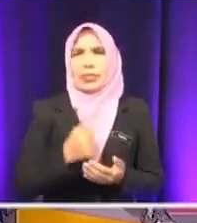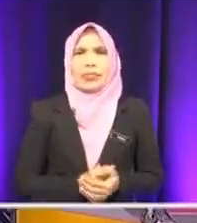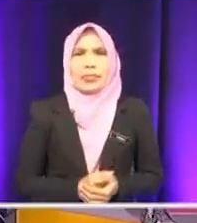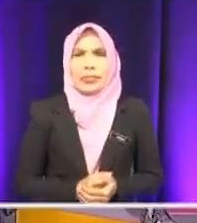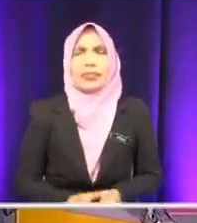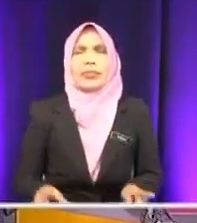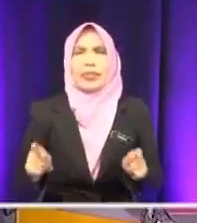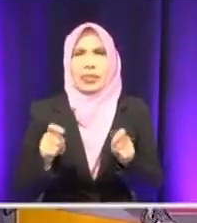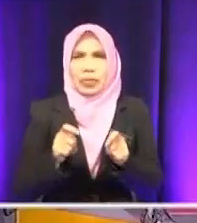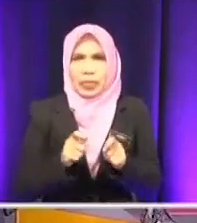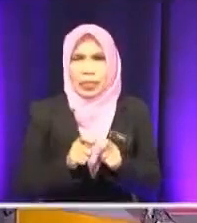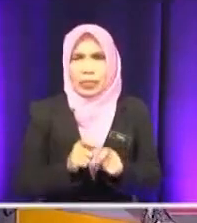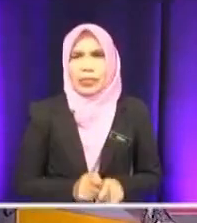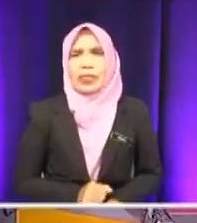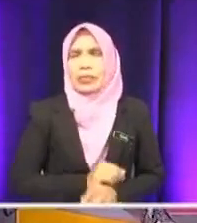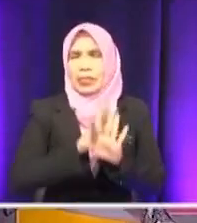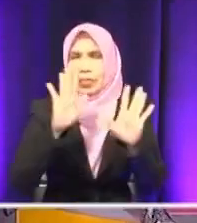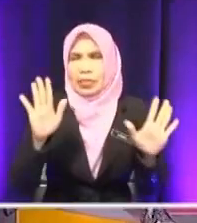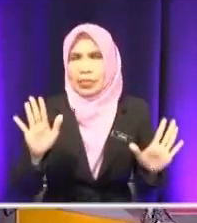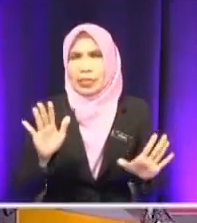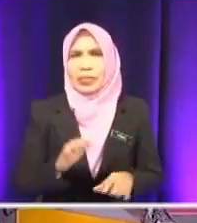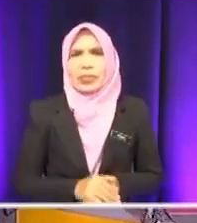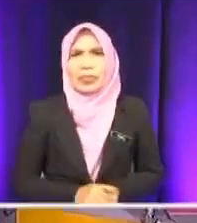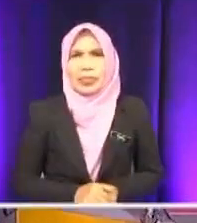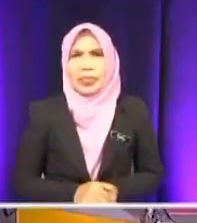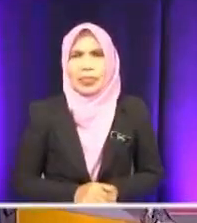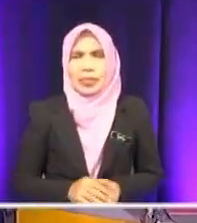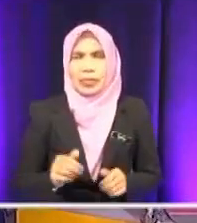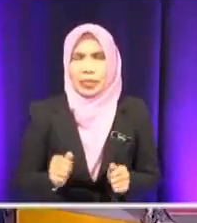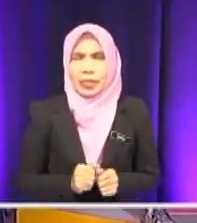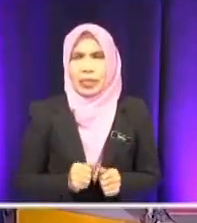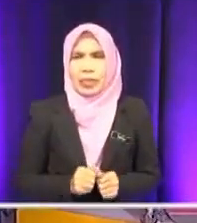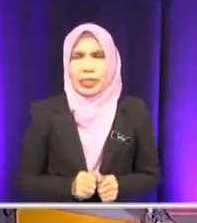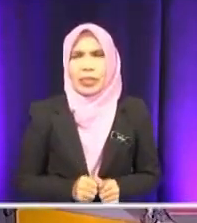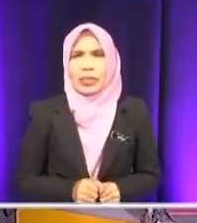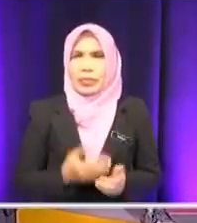Terangkan tapi Terangkan itu dalam cara penjelasan kita itu pun benar